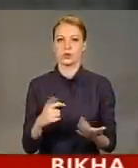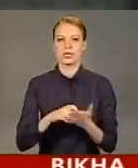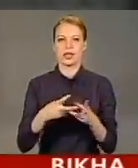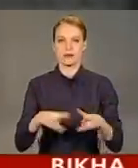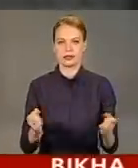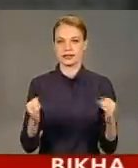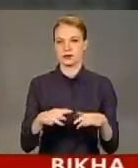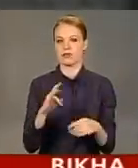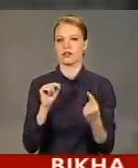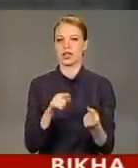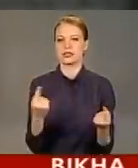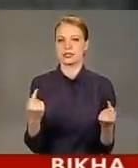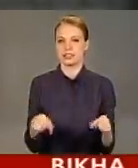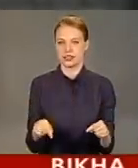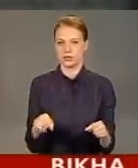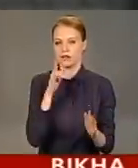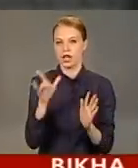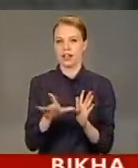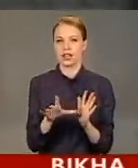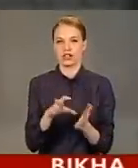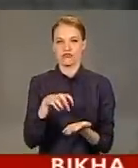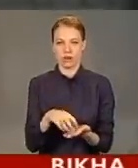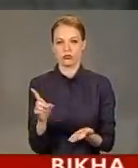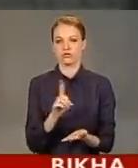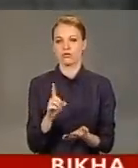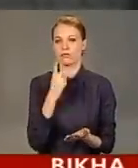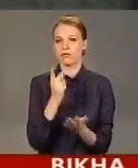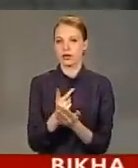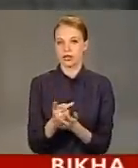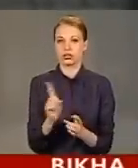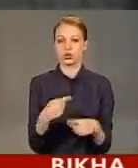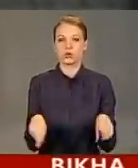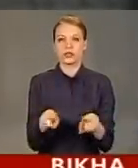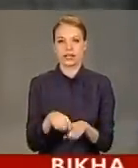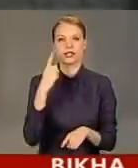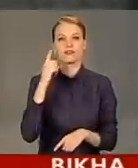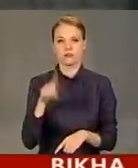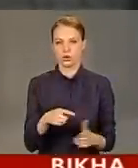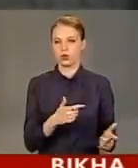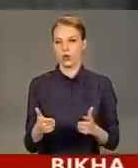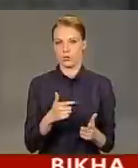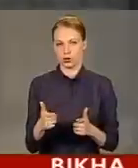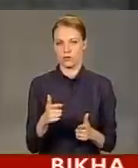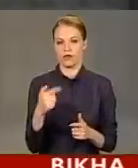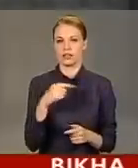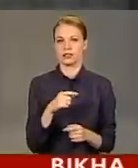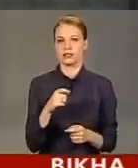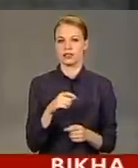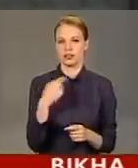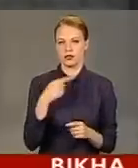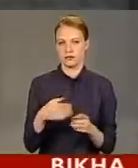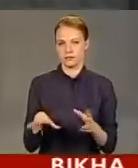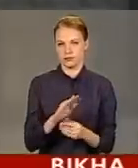Кабмін зібрався на антикризовий енергетичний штаб для того, аби показати, що таки вміють готувати санезліт. Головно